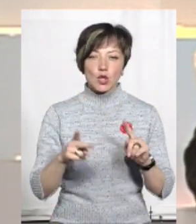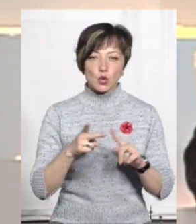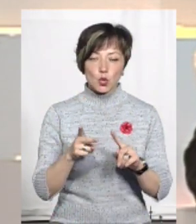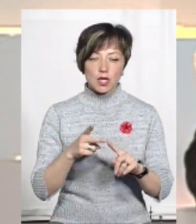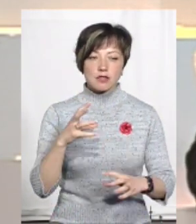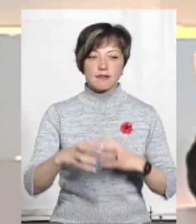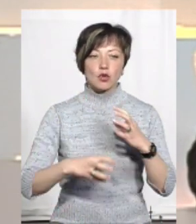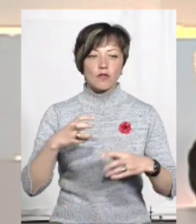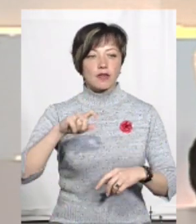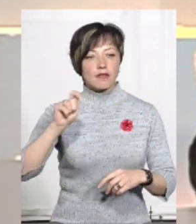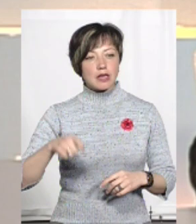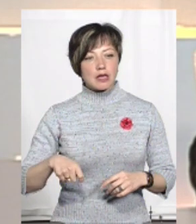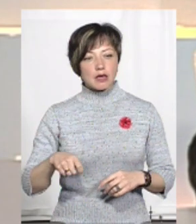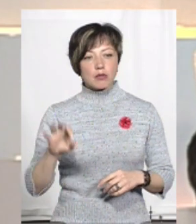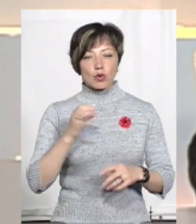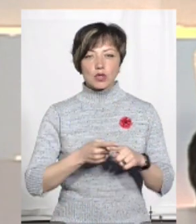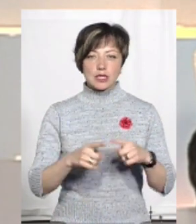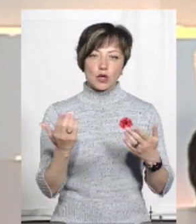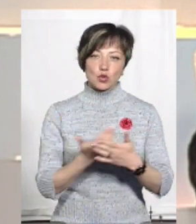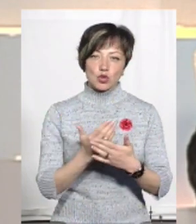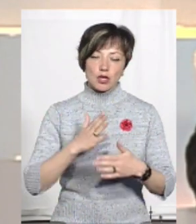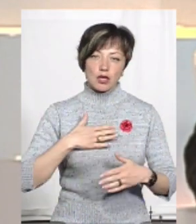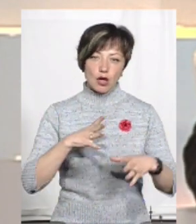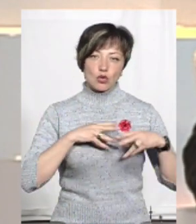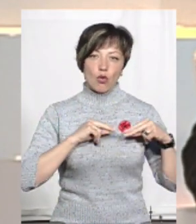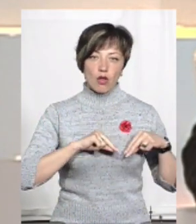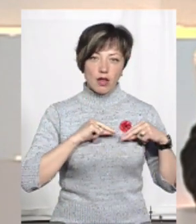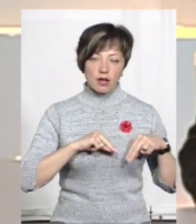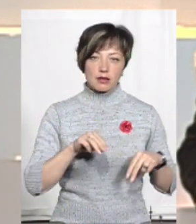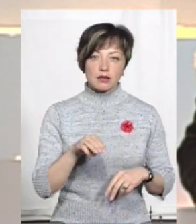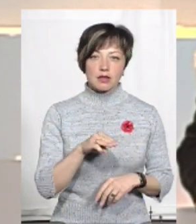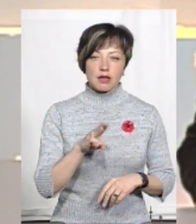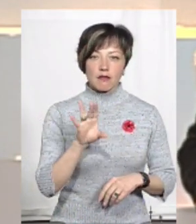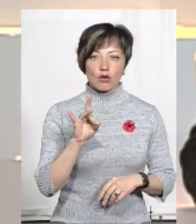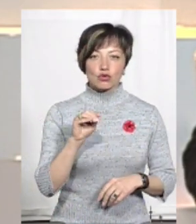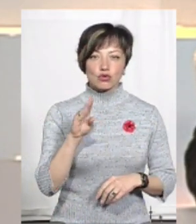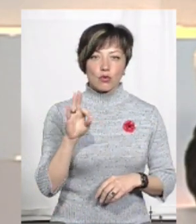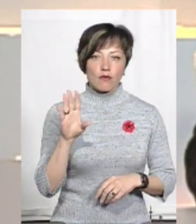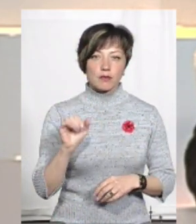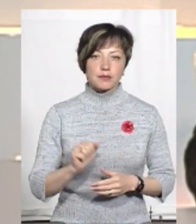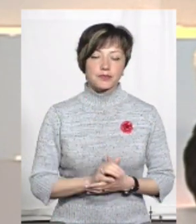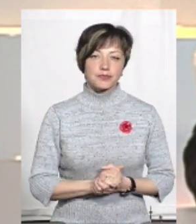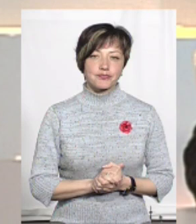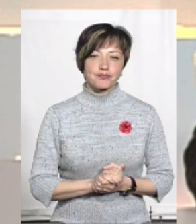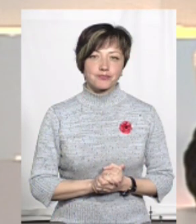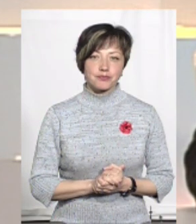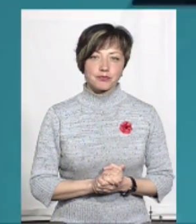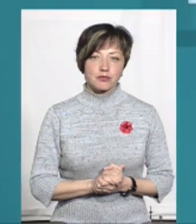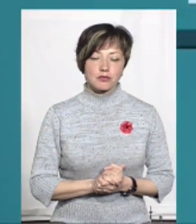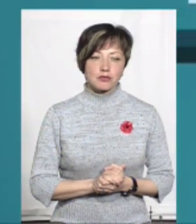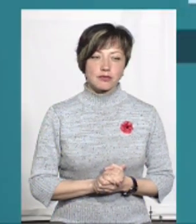Другій світовій війні. Про це у сюжеті нашої колеги Тетяни Ворожцової. Подивімося.